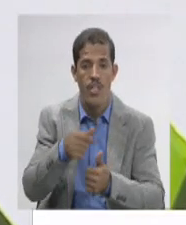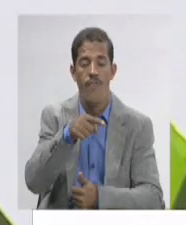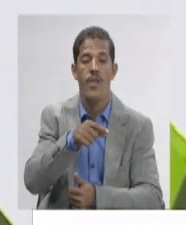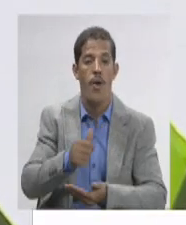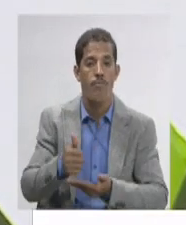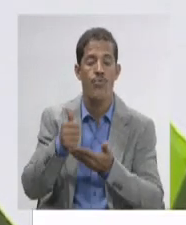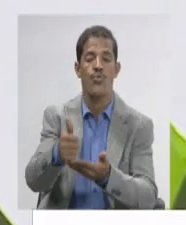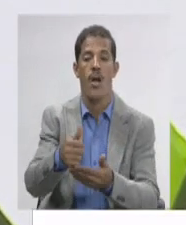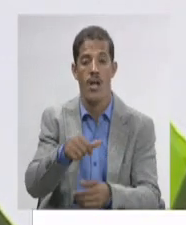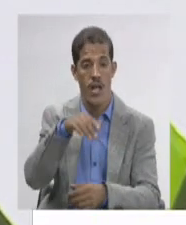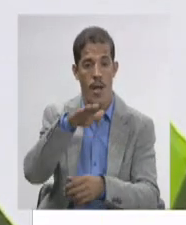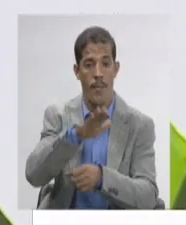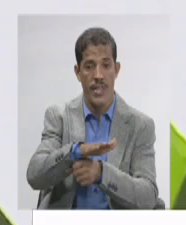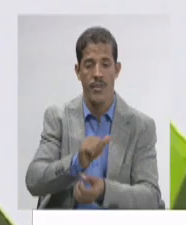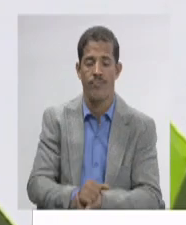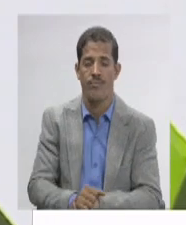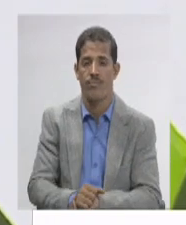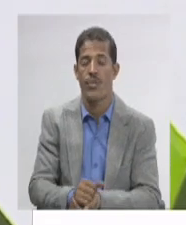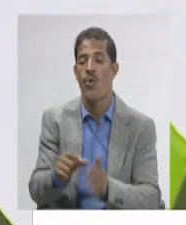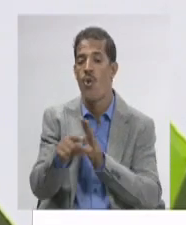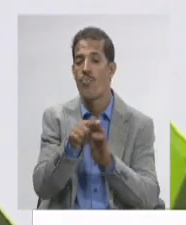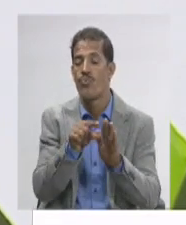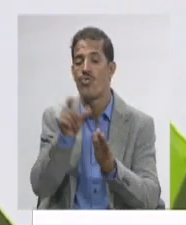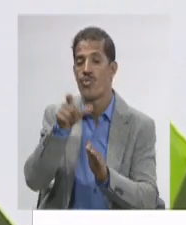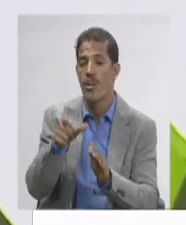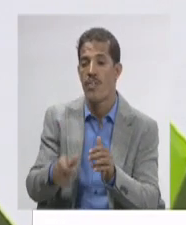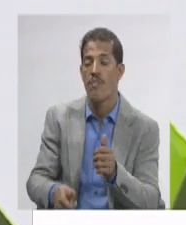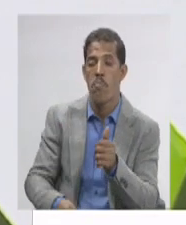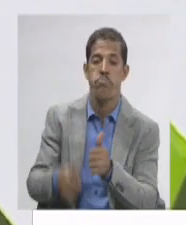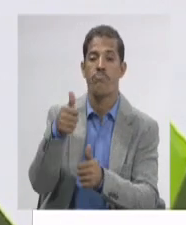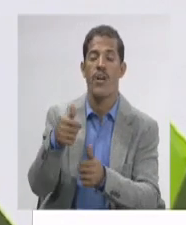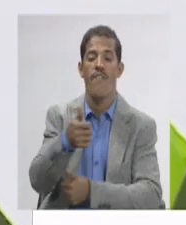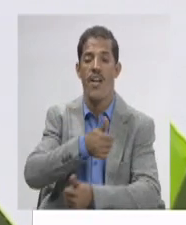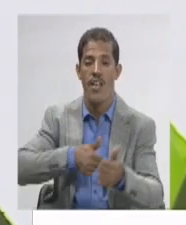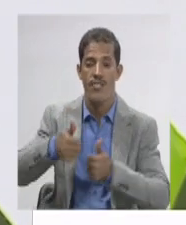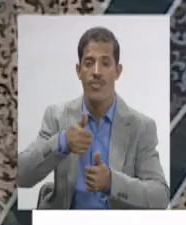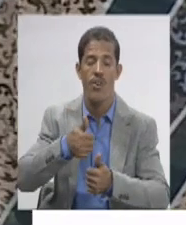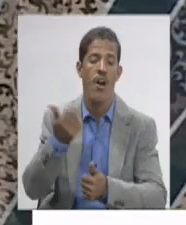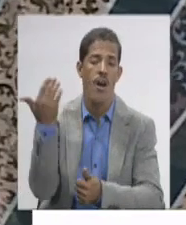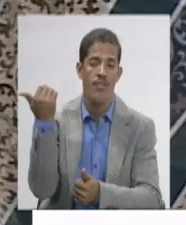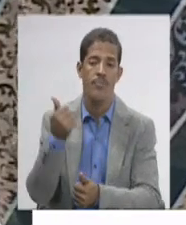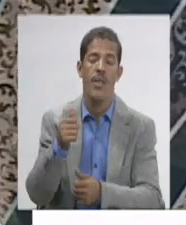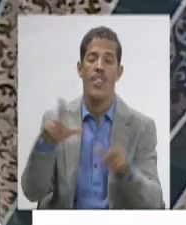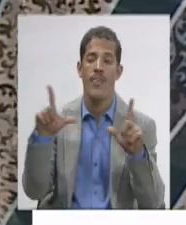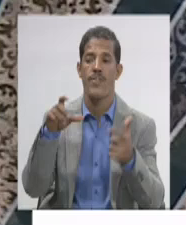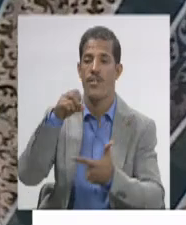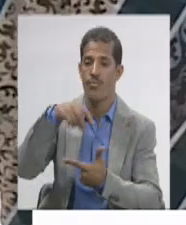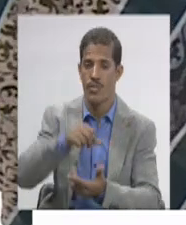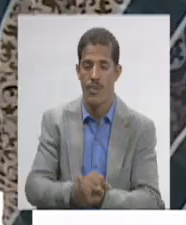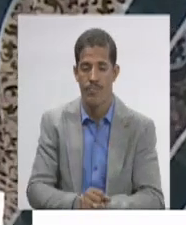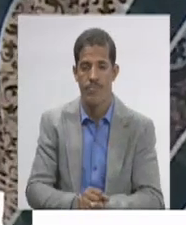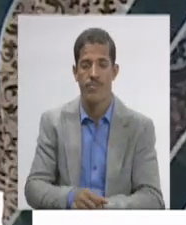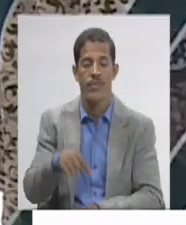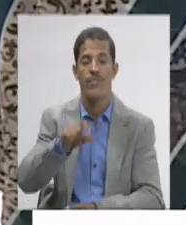هذا المساء ستكون من نصيب الفائزين في عده مسابقات نظمتها التلفزه الموريتانيه